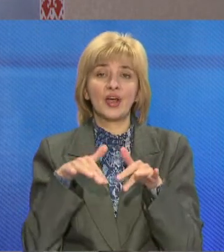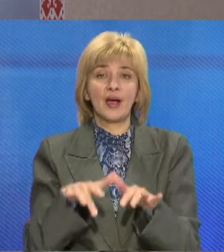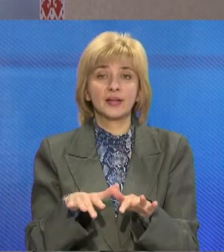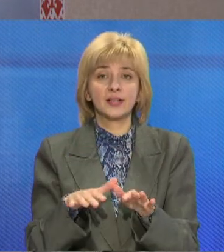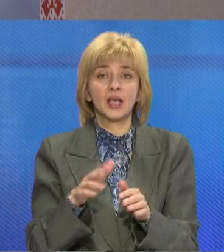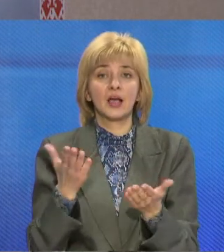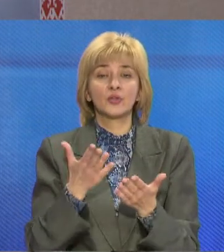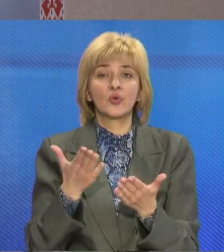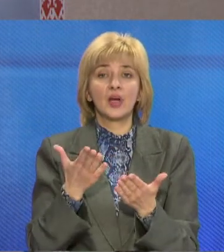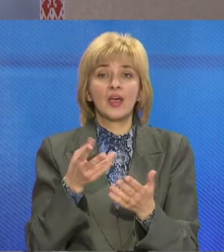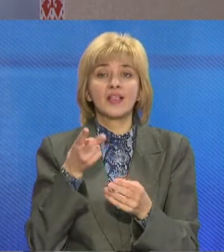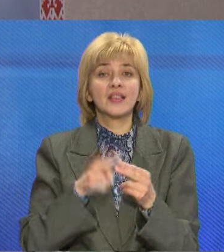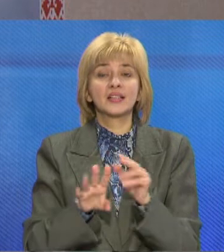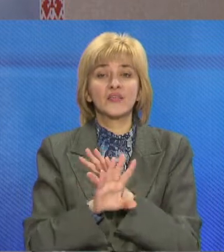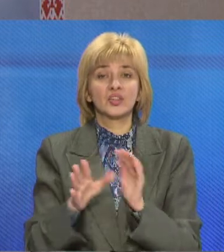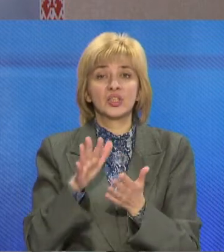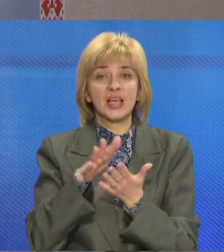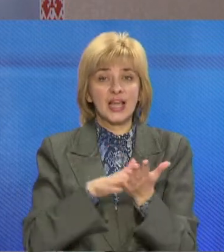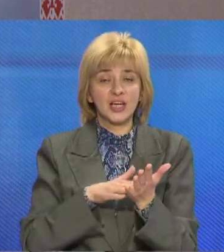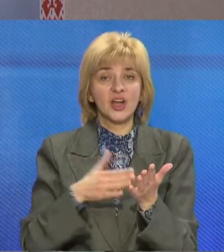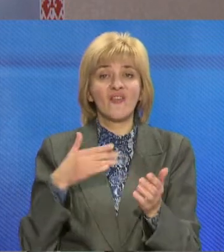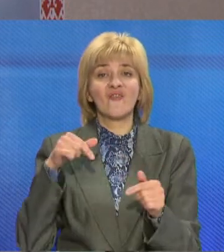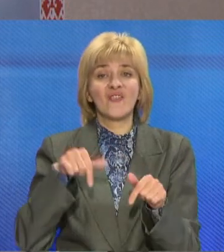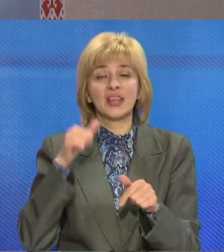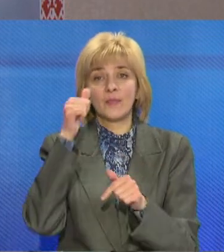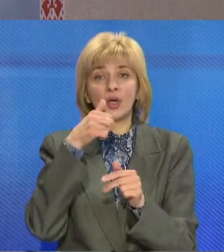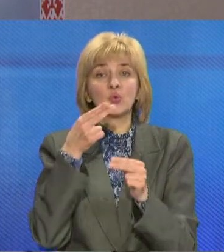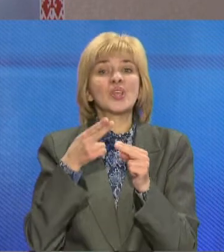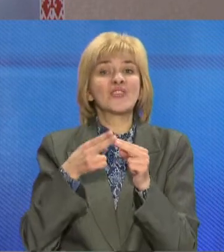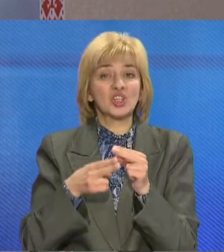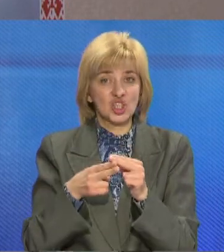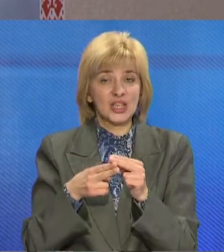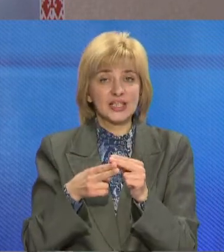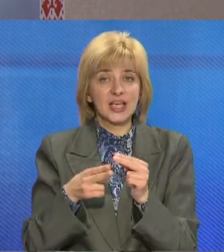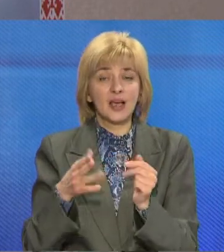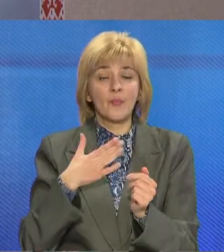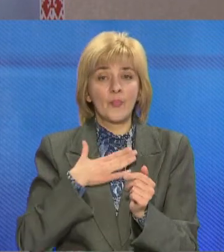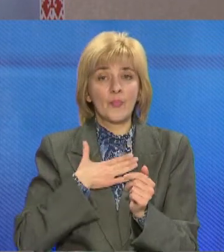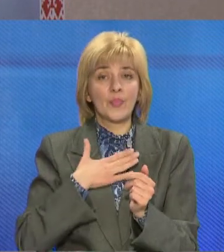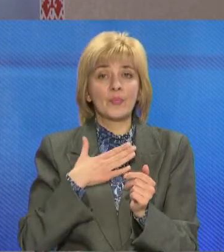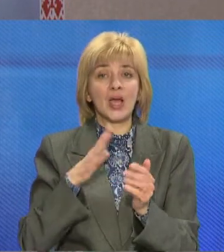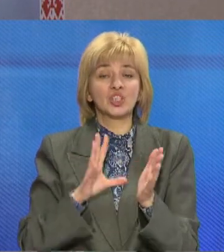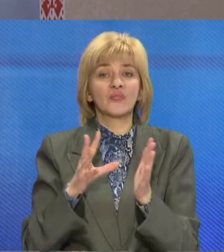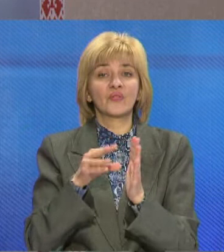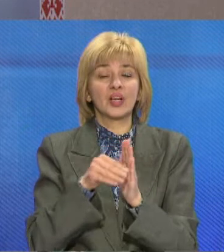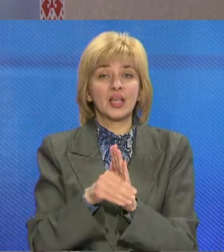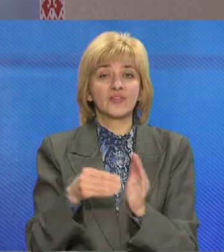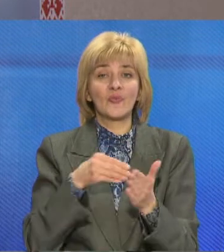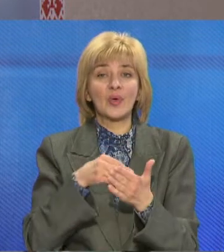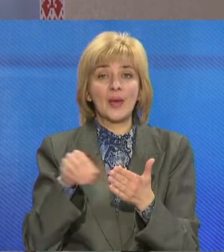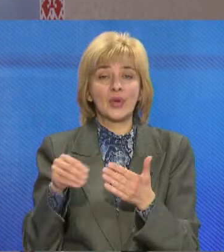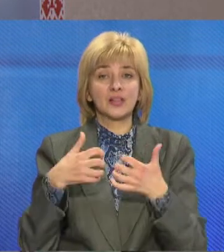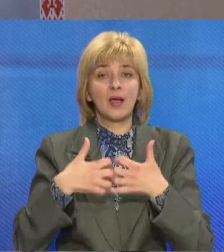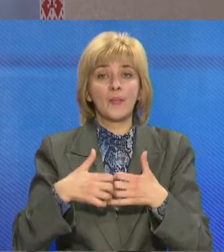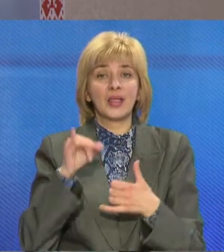принципе не завершится и дальше, она просто в этом году завершилась, это был наш вклад в приобретение